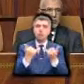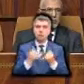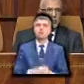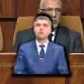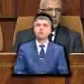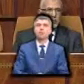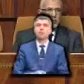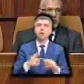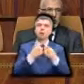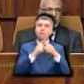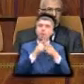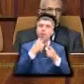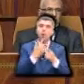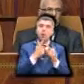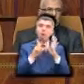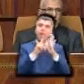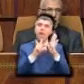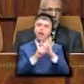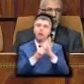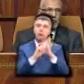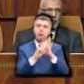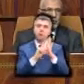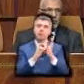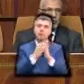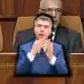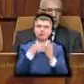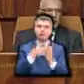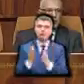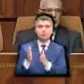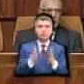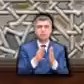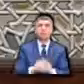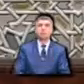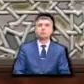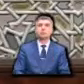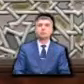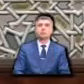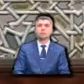يتم تدبير الجلسة وفق ما هو منصوص عليه في الدستور. وشكرا لكم سيد الرئيس. شكرا.